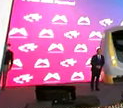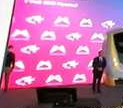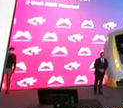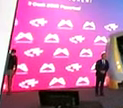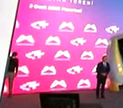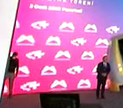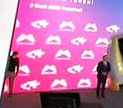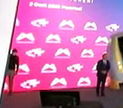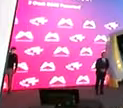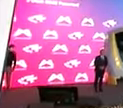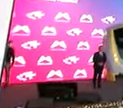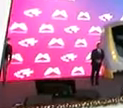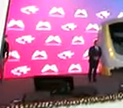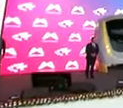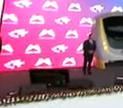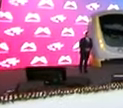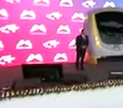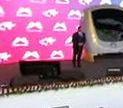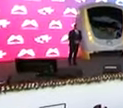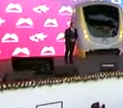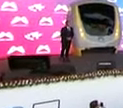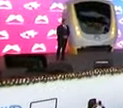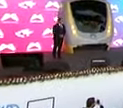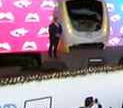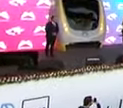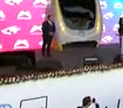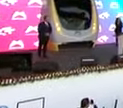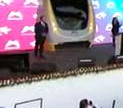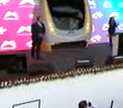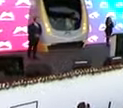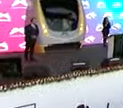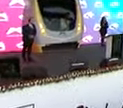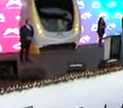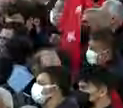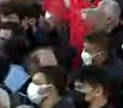olmazsa yarın gelecek. Yarın olmazsa öbür gün gelecek.